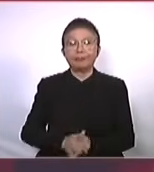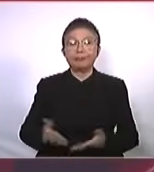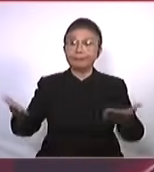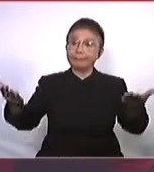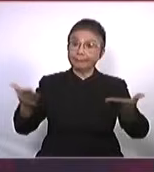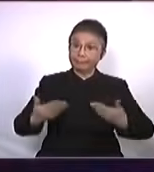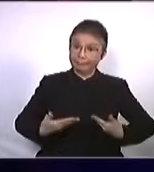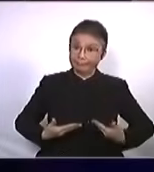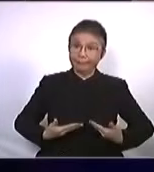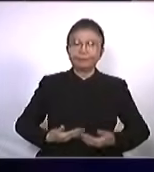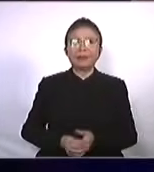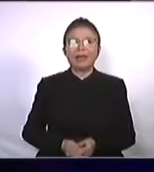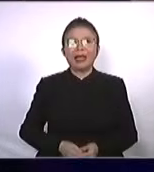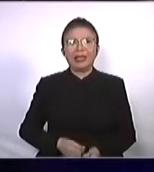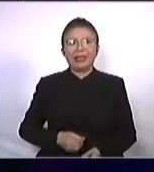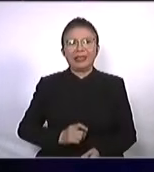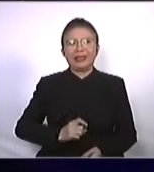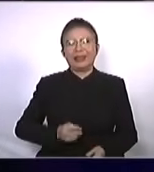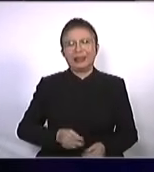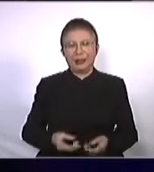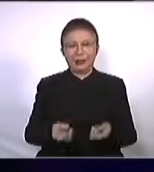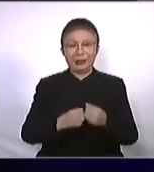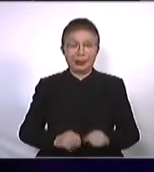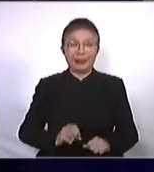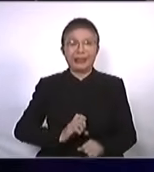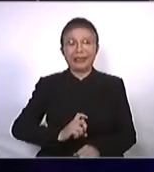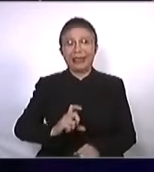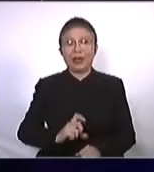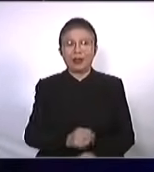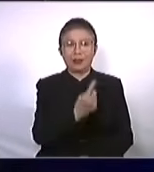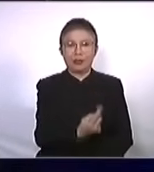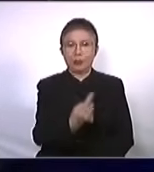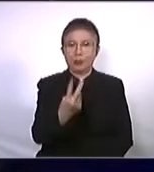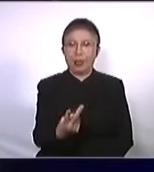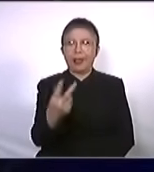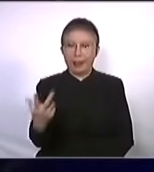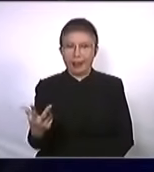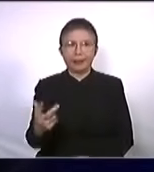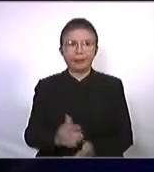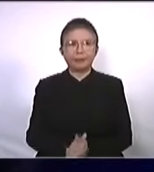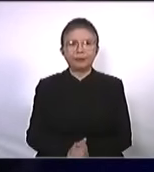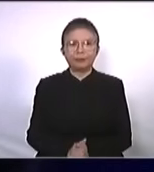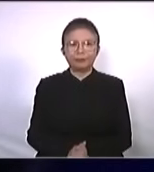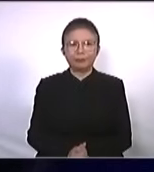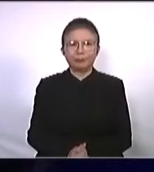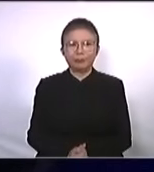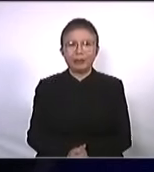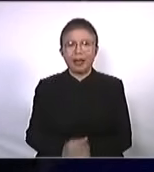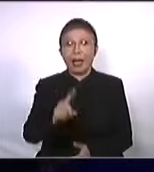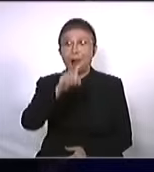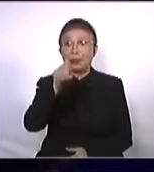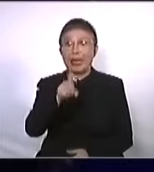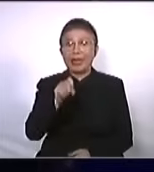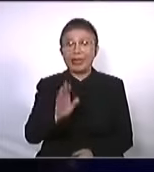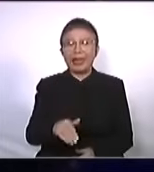kembali silakan para calon wakil presiden untuk untuk kembali menempati podium masing-masing kita dengarkan pertanyaan